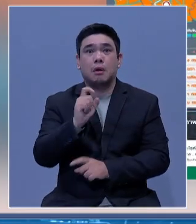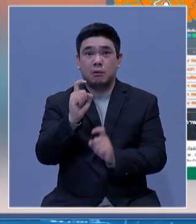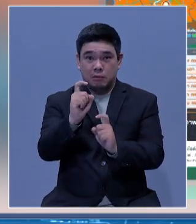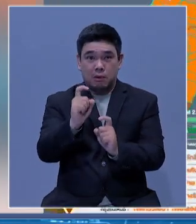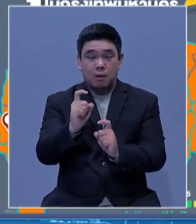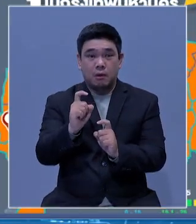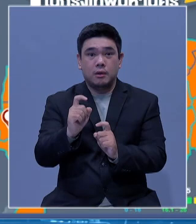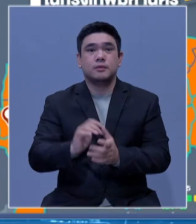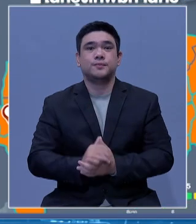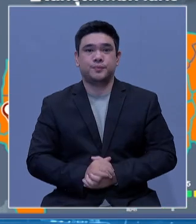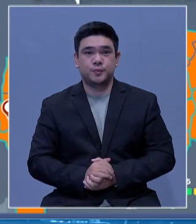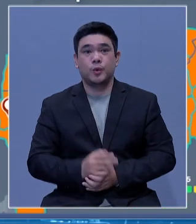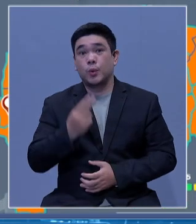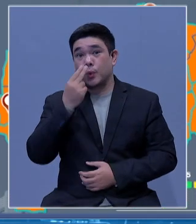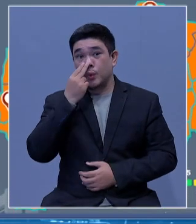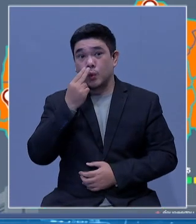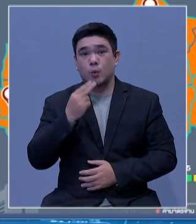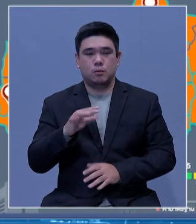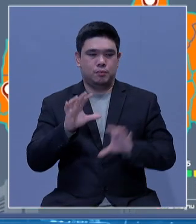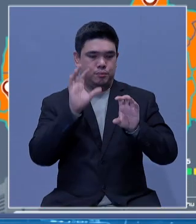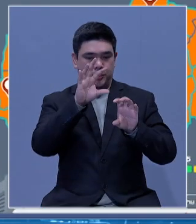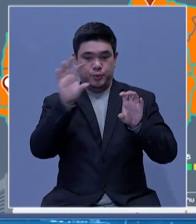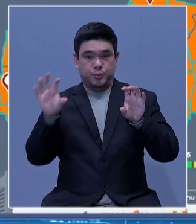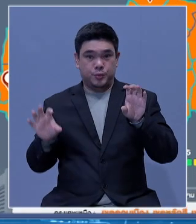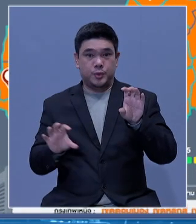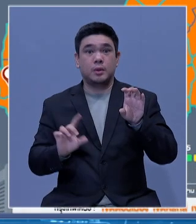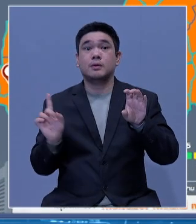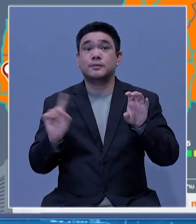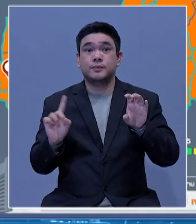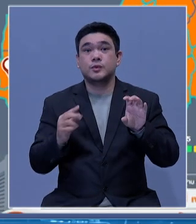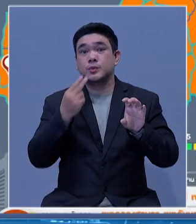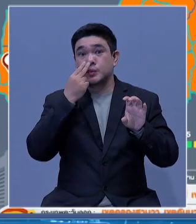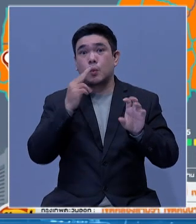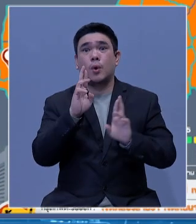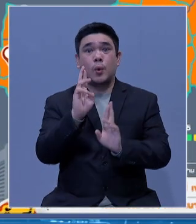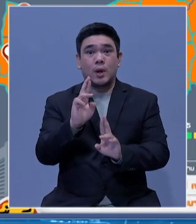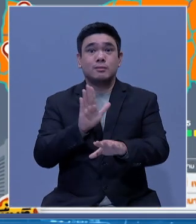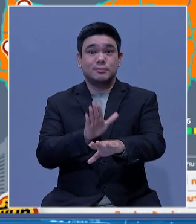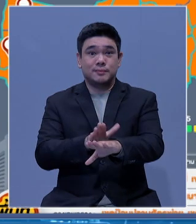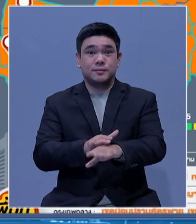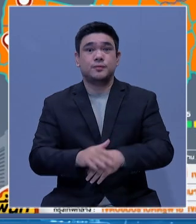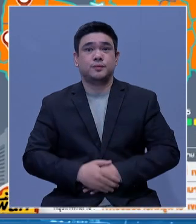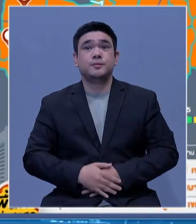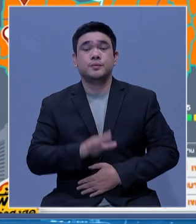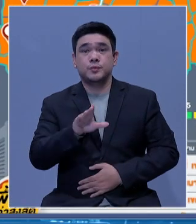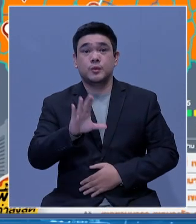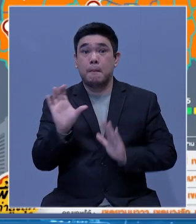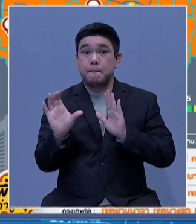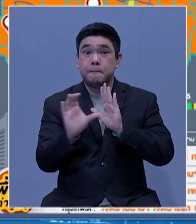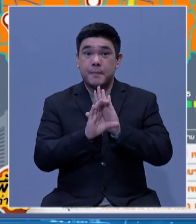ต่อสุขภาพอนะคะเดี๋ยวเราไล่เรียงกันแต่ละพื้นที่เป็นยังไงกันบ้างแต่ว่าวันนี้เฝ้าระวังกันจริงๆนะคะพาคุณผู้ชมไปดู